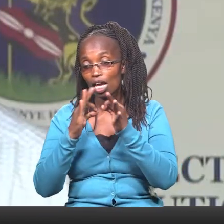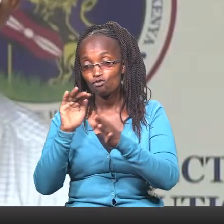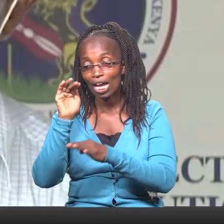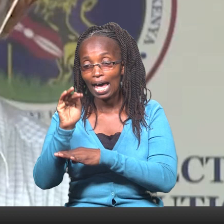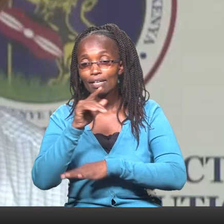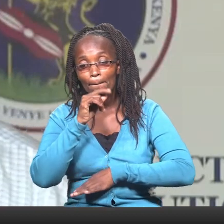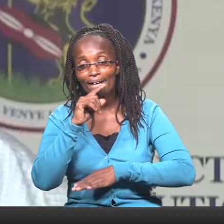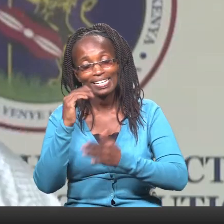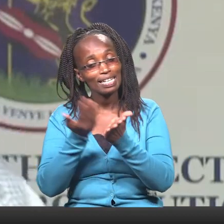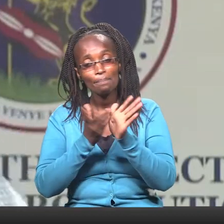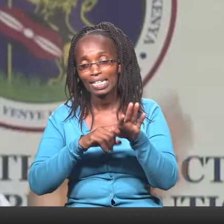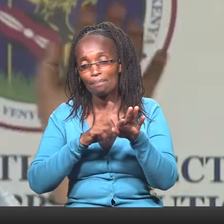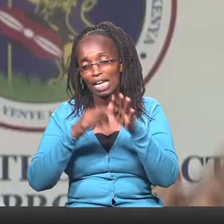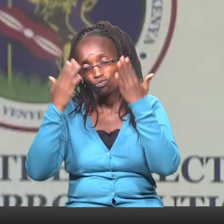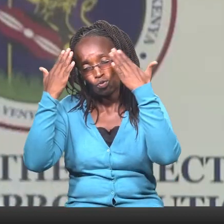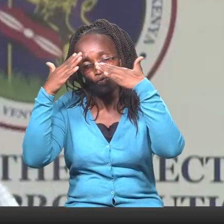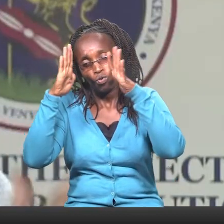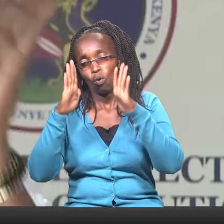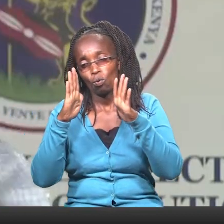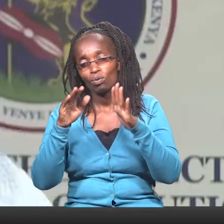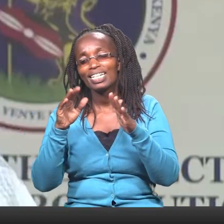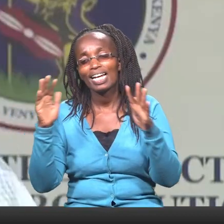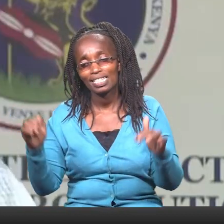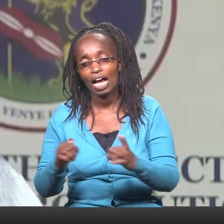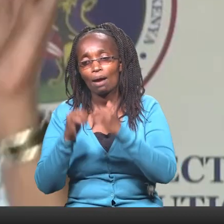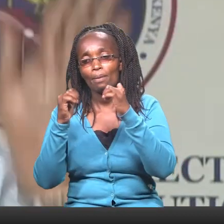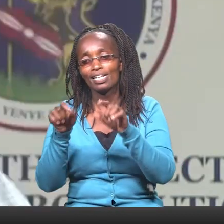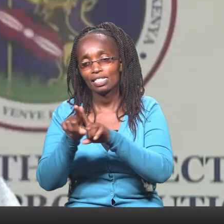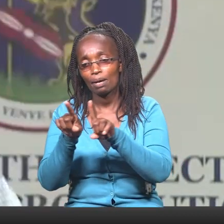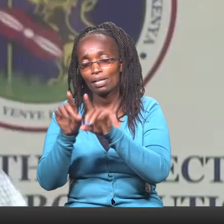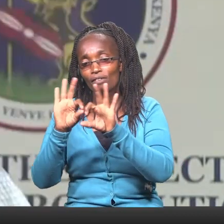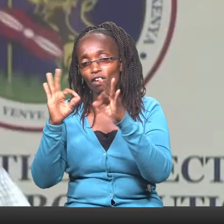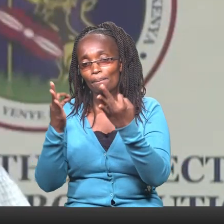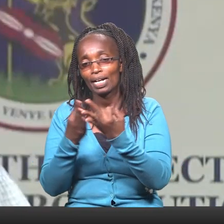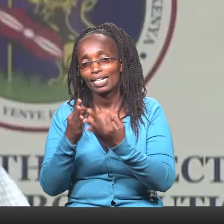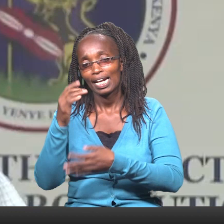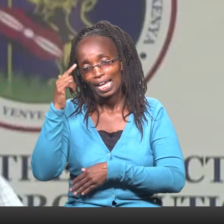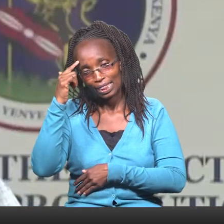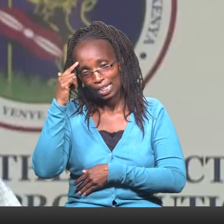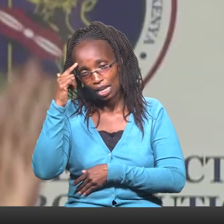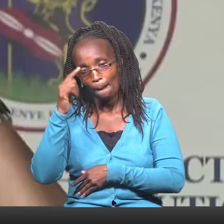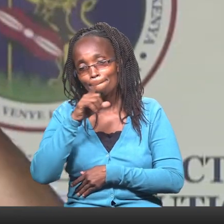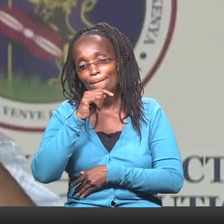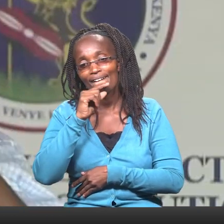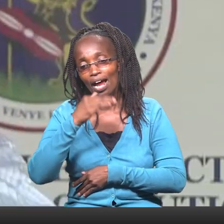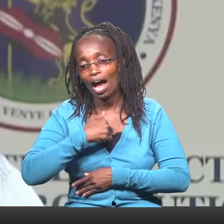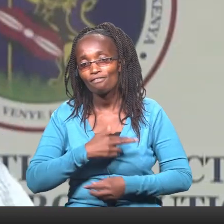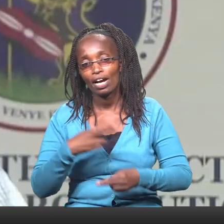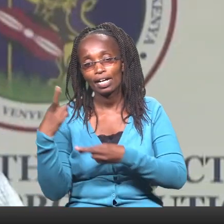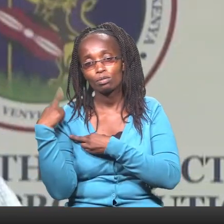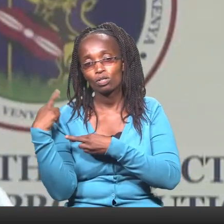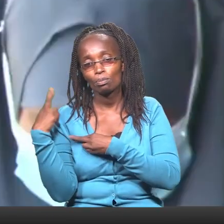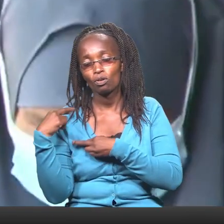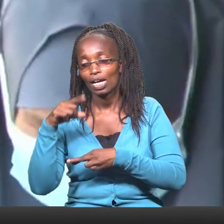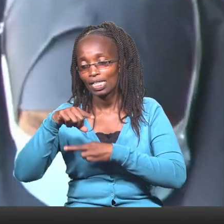men, sometimes they don't even know it has happened, even in a household. And I think that I agree that men have a